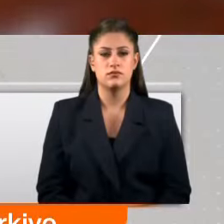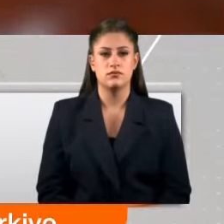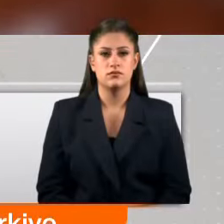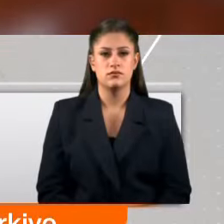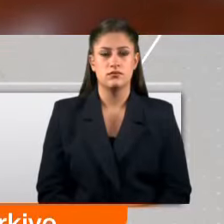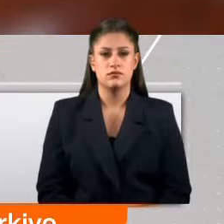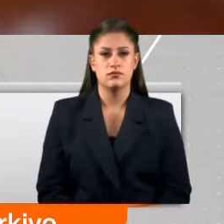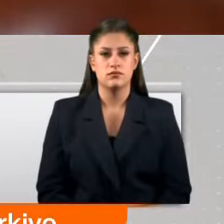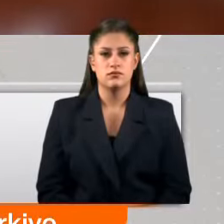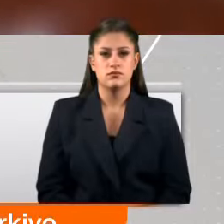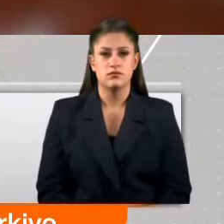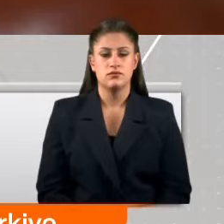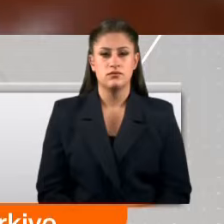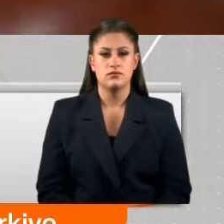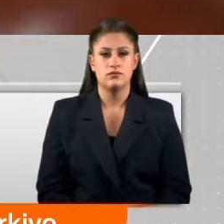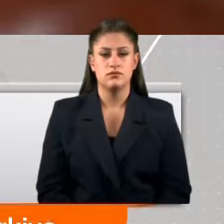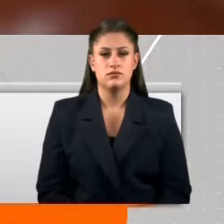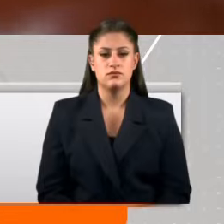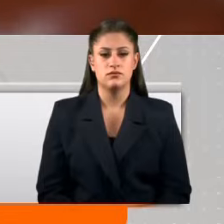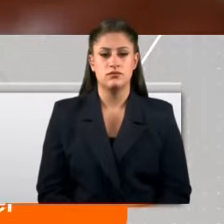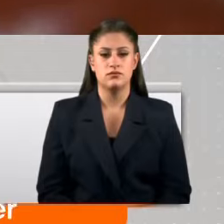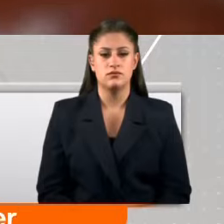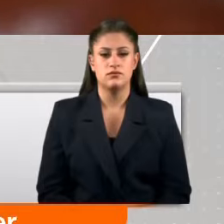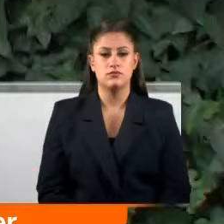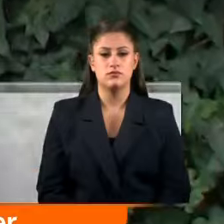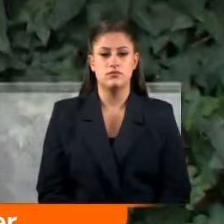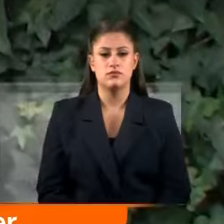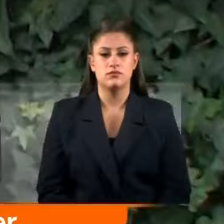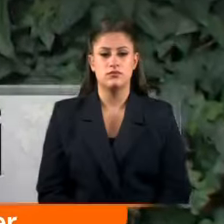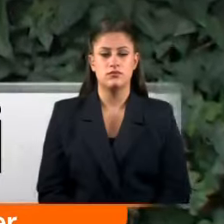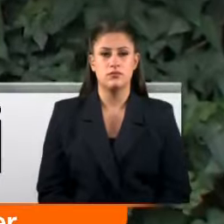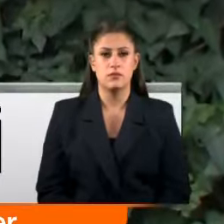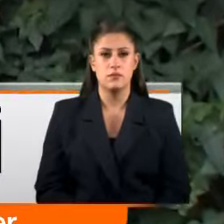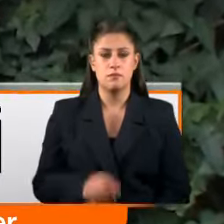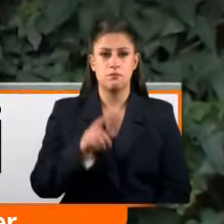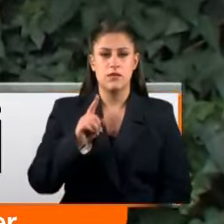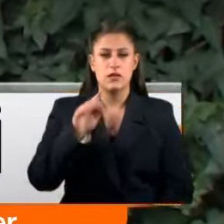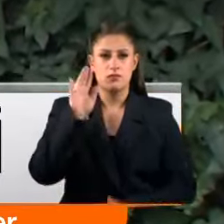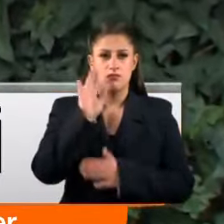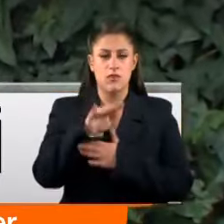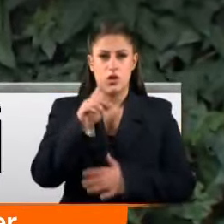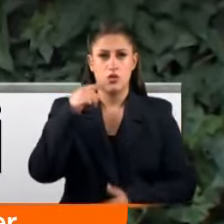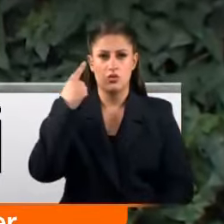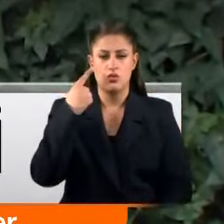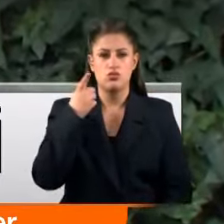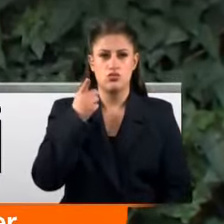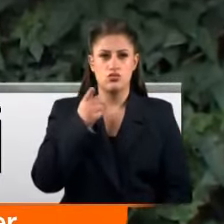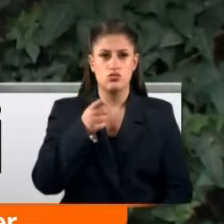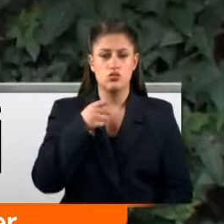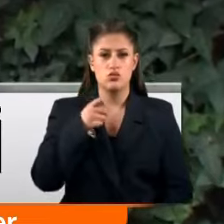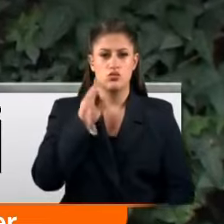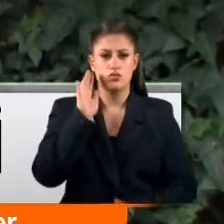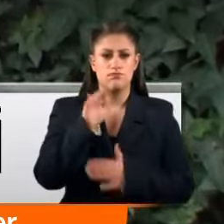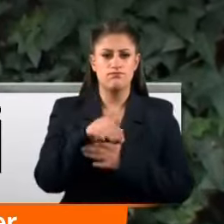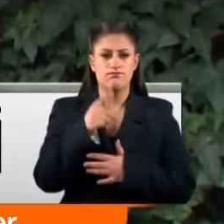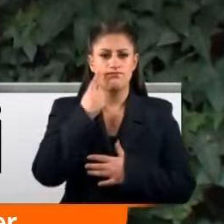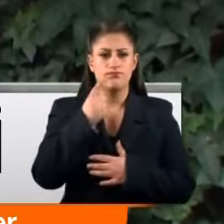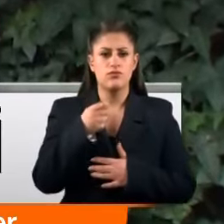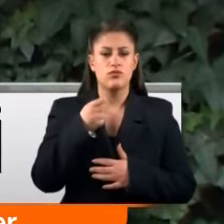kendi param. Bunların yanında kazanıp kaybettiklerimi sayamadım. Bir bataklık düşünün ve o bataklığın üstü